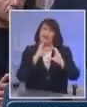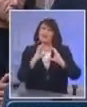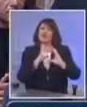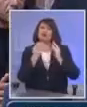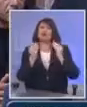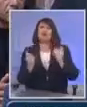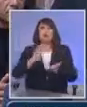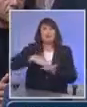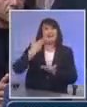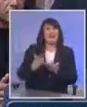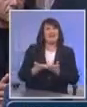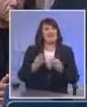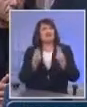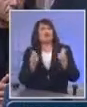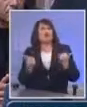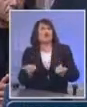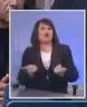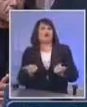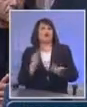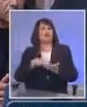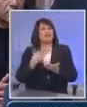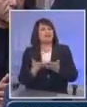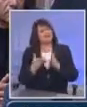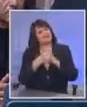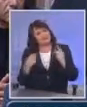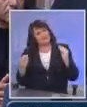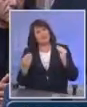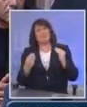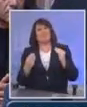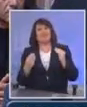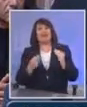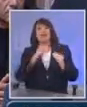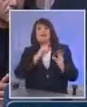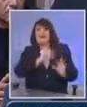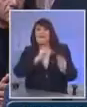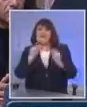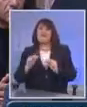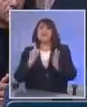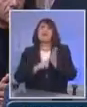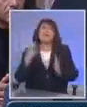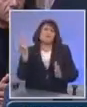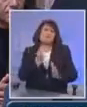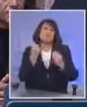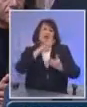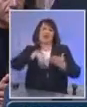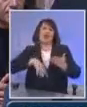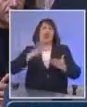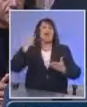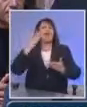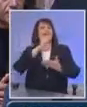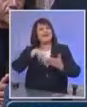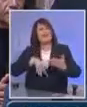των μεταφράσεων, όπου χάνεται σε μέγα βαθμό η απαράμιλη μορφή των κλασικών αυτών κειμένων, η συντελεστική